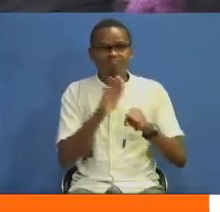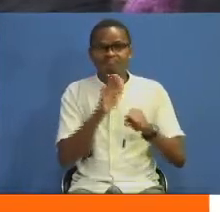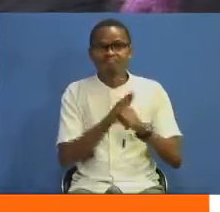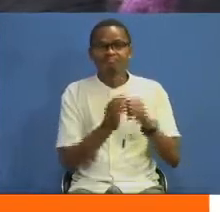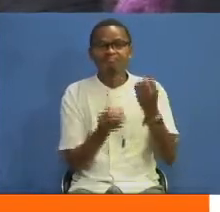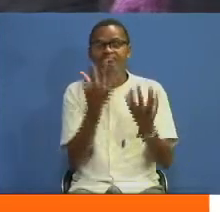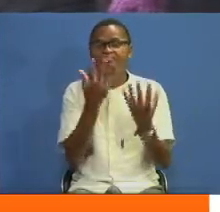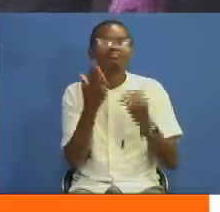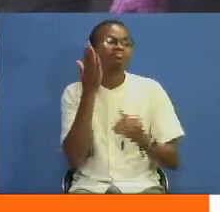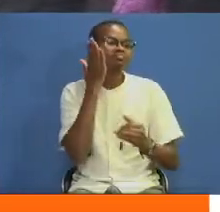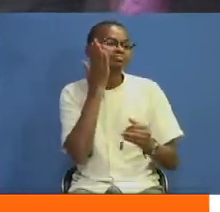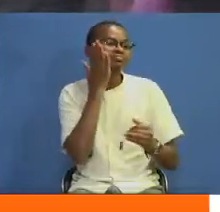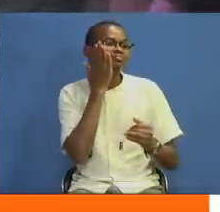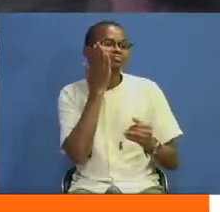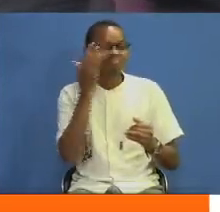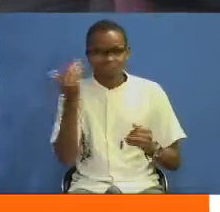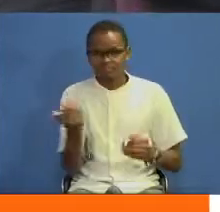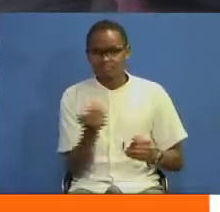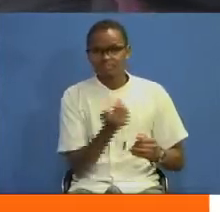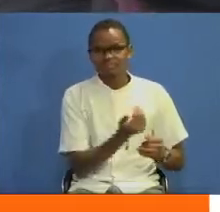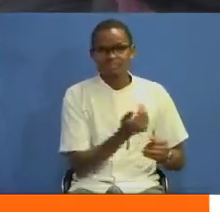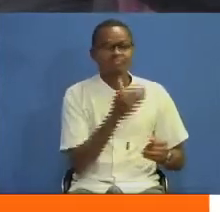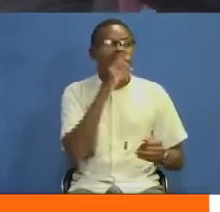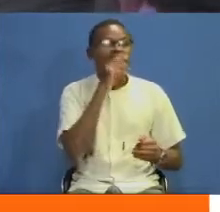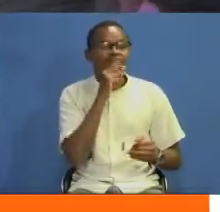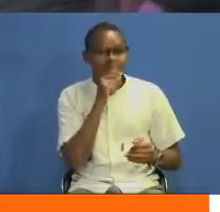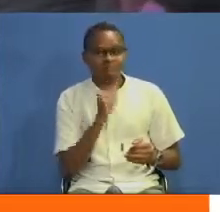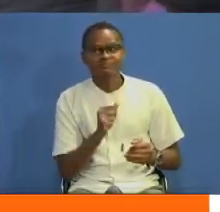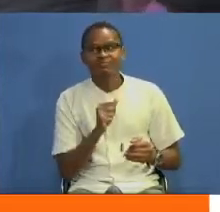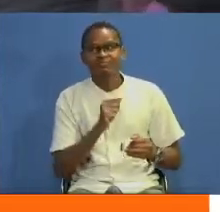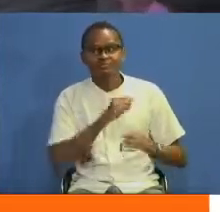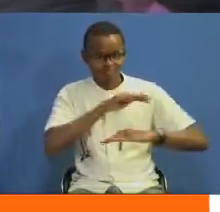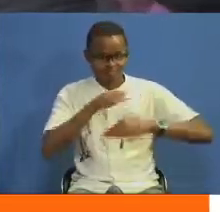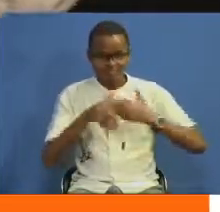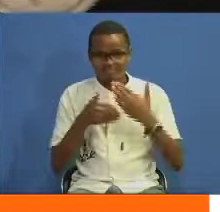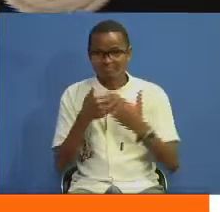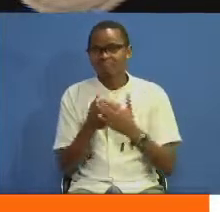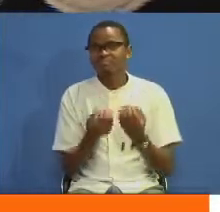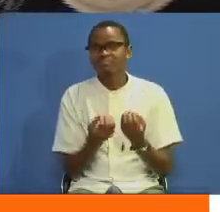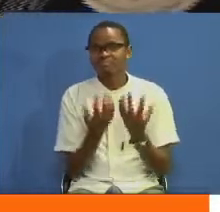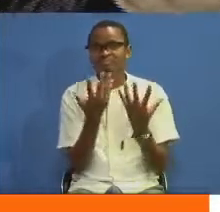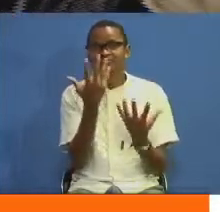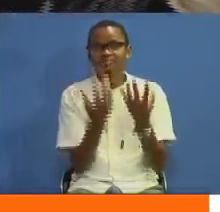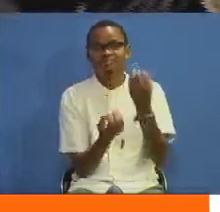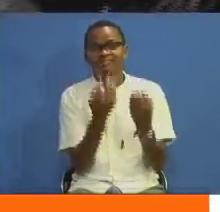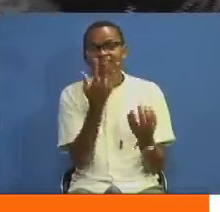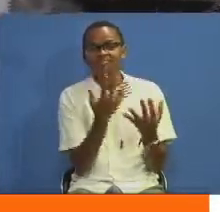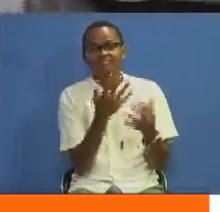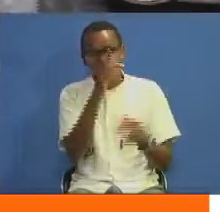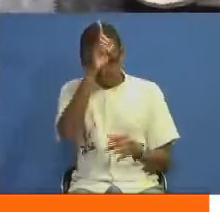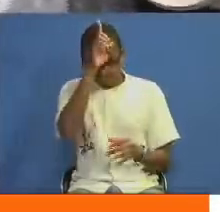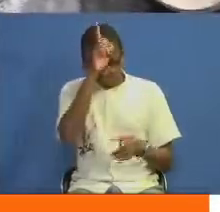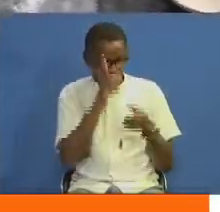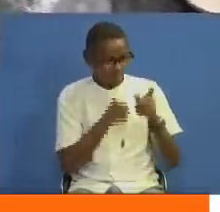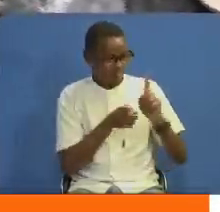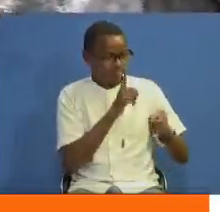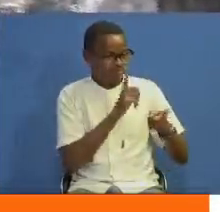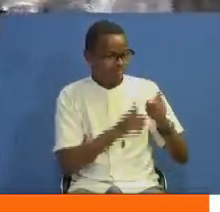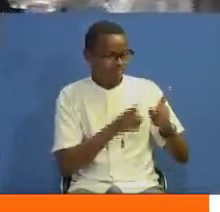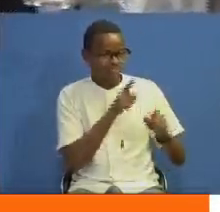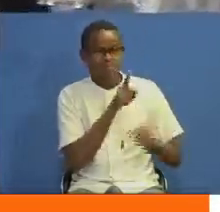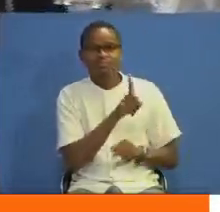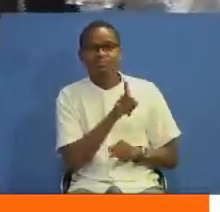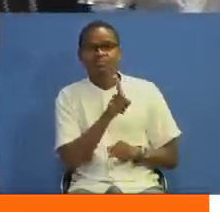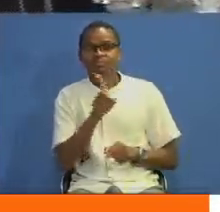wakina mama, wakina watoto, wakina baba, wengi walikuwa wamechomeka hapa. Wanakijiji waliokimbia kwenye eneo la tukio